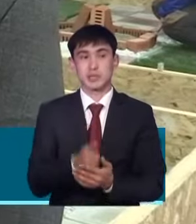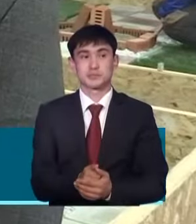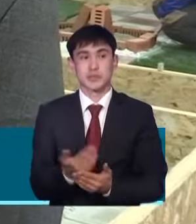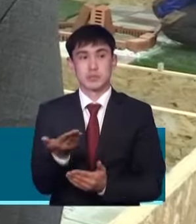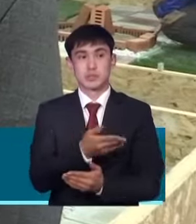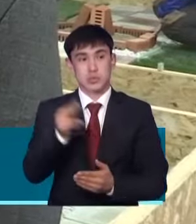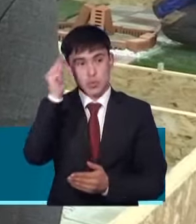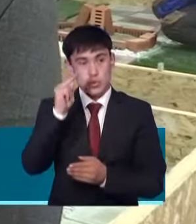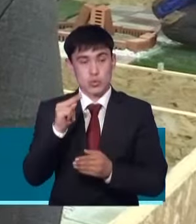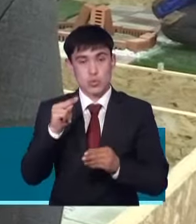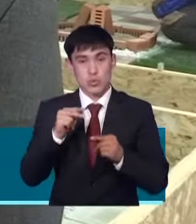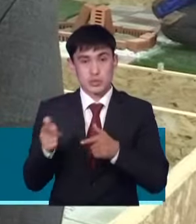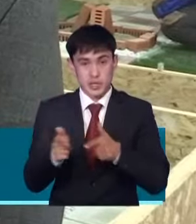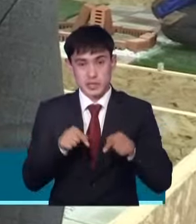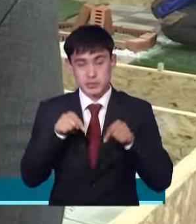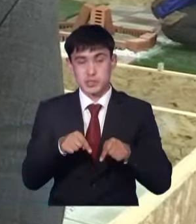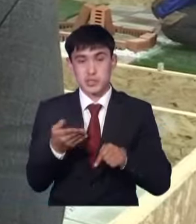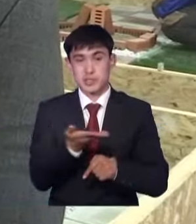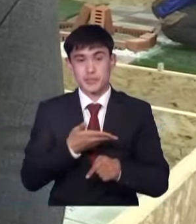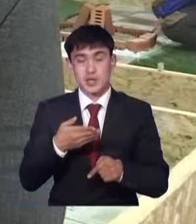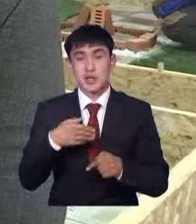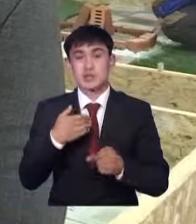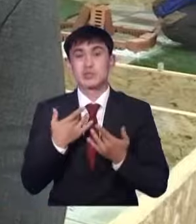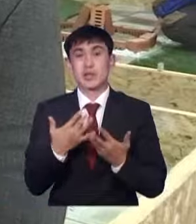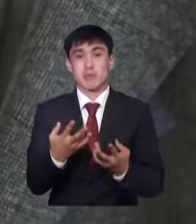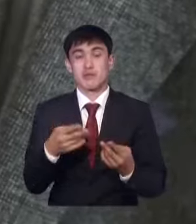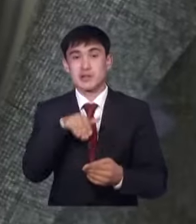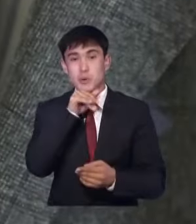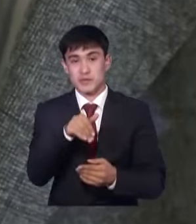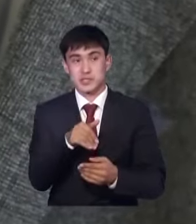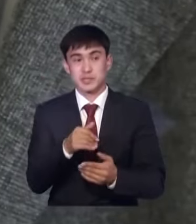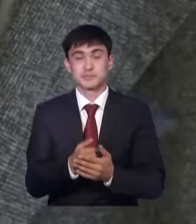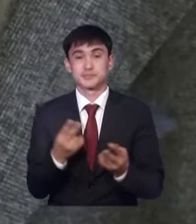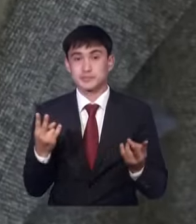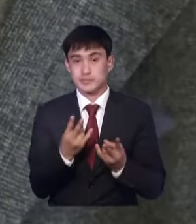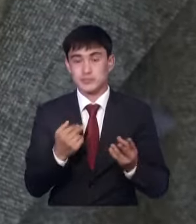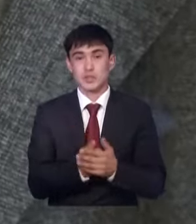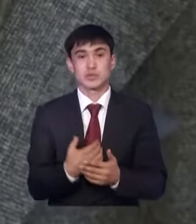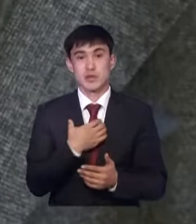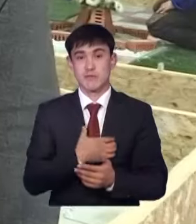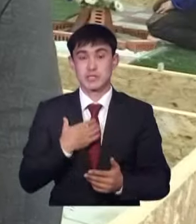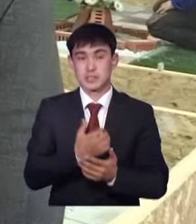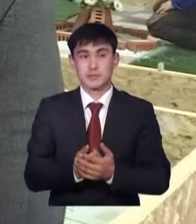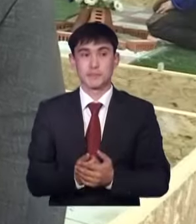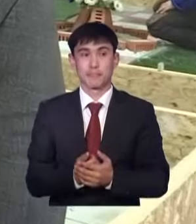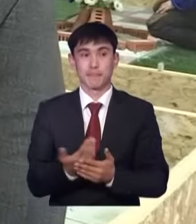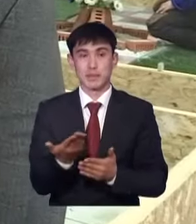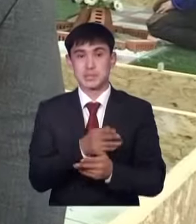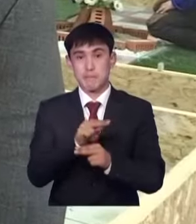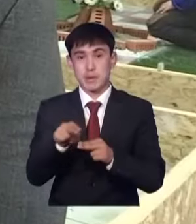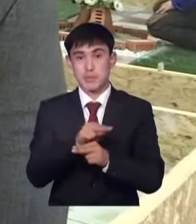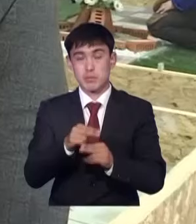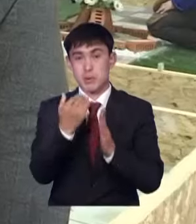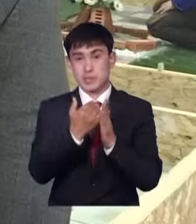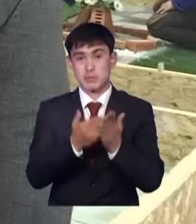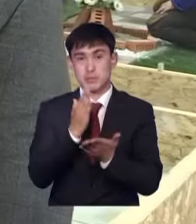біздің оқу орнын дайындайтын, бұл да нарықтың сұранысына ие мамандық, архитектура мамандығының алдын ала біз білім беру бағдарламалары